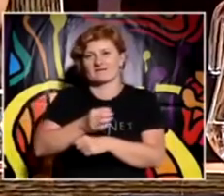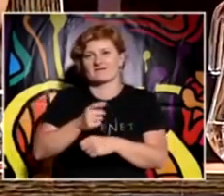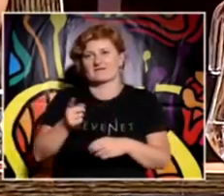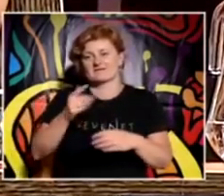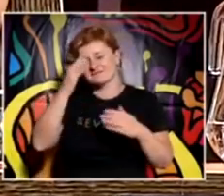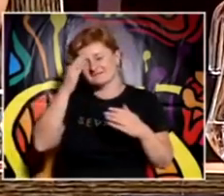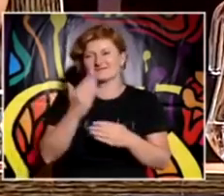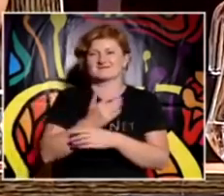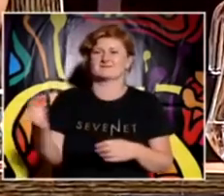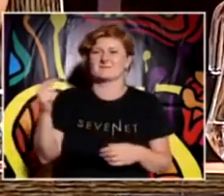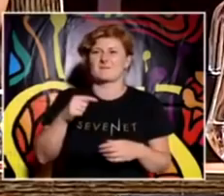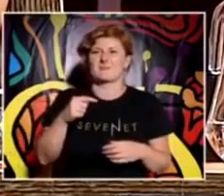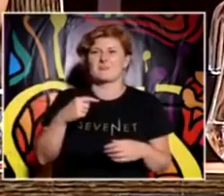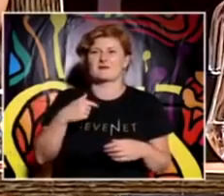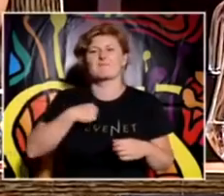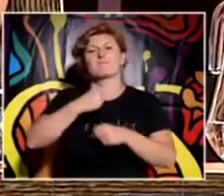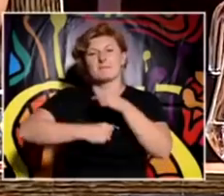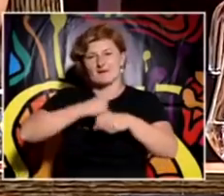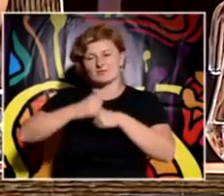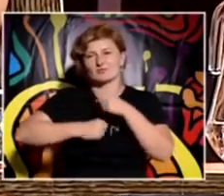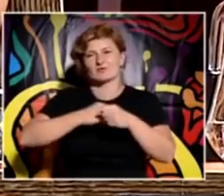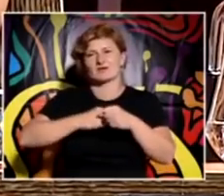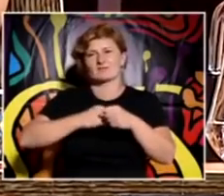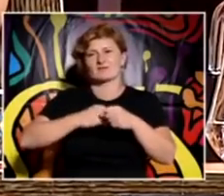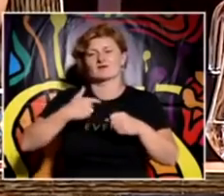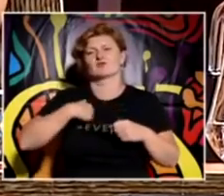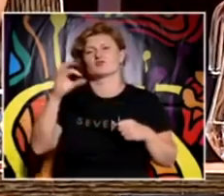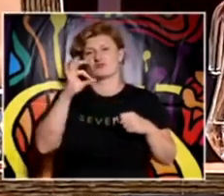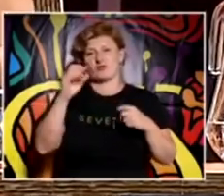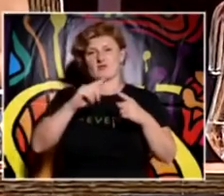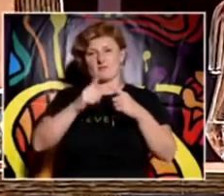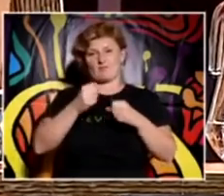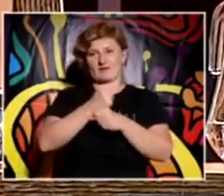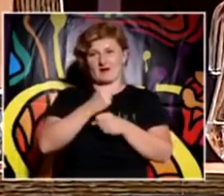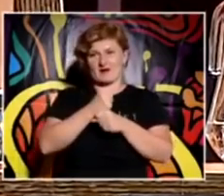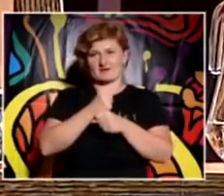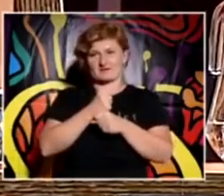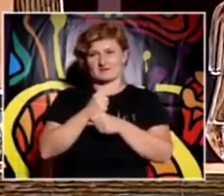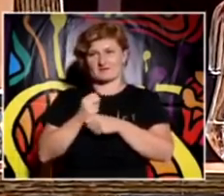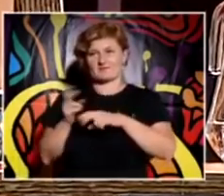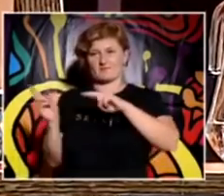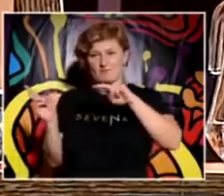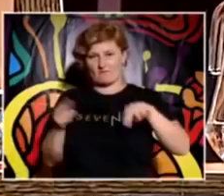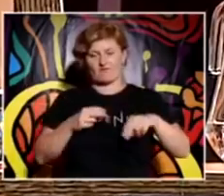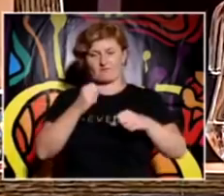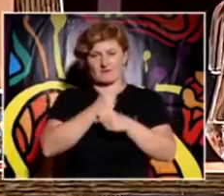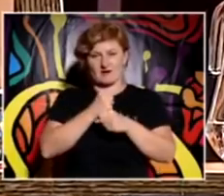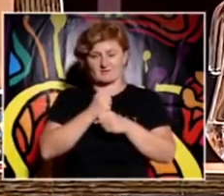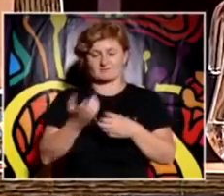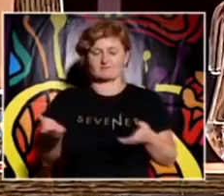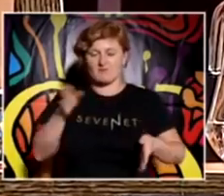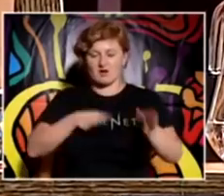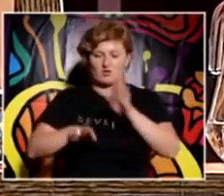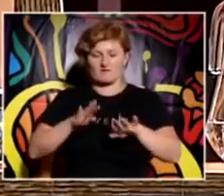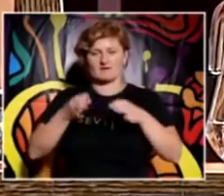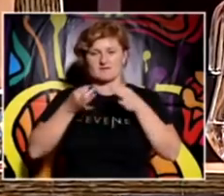po prostu, no my, tak jak mówiliśmy, pracujemy, więc ja w środę po pracy, wróciłem z pracy, spakowaliśmy samochód,